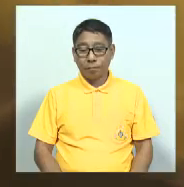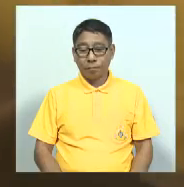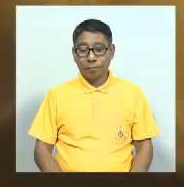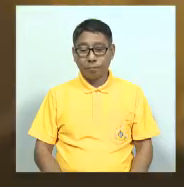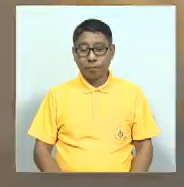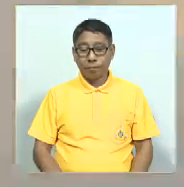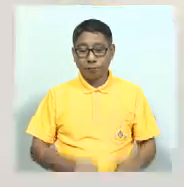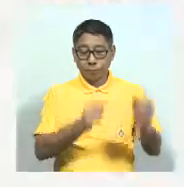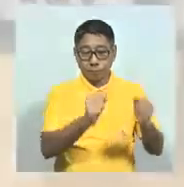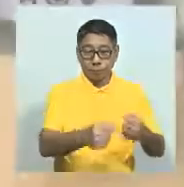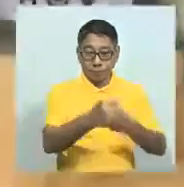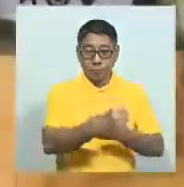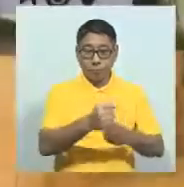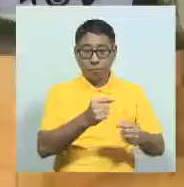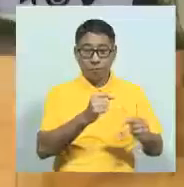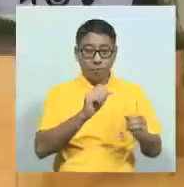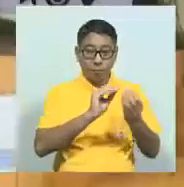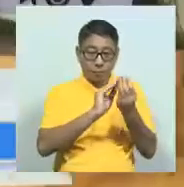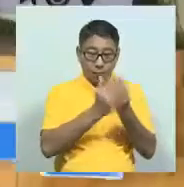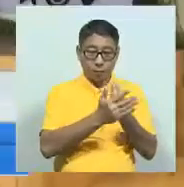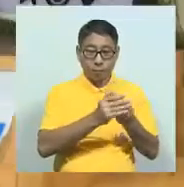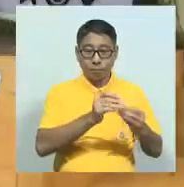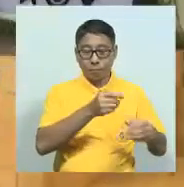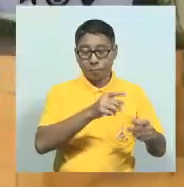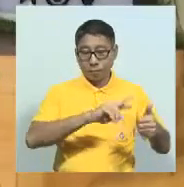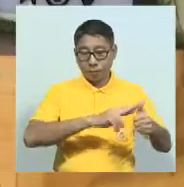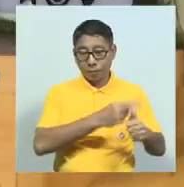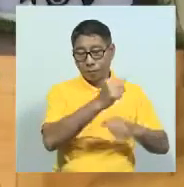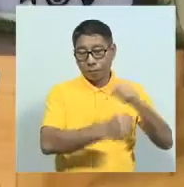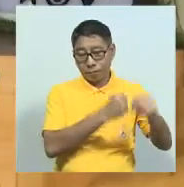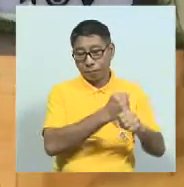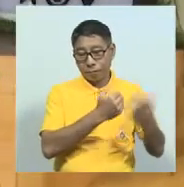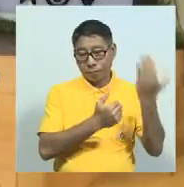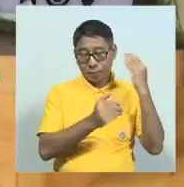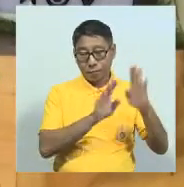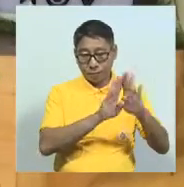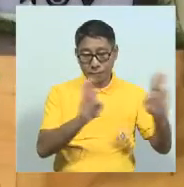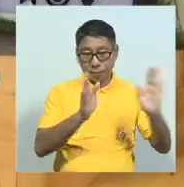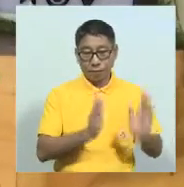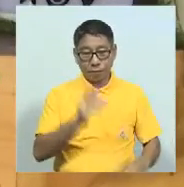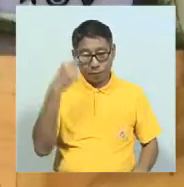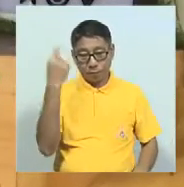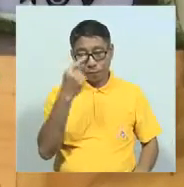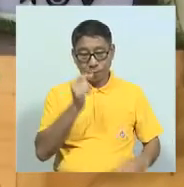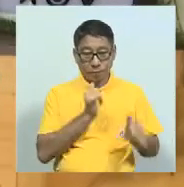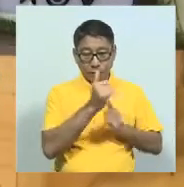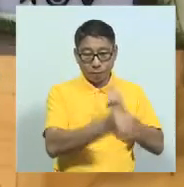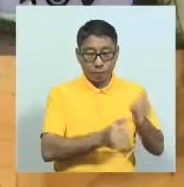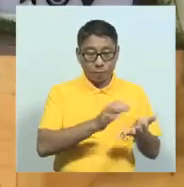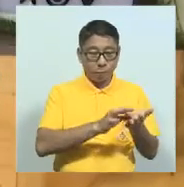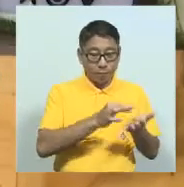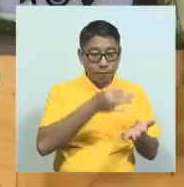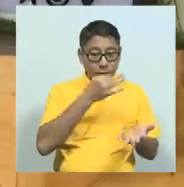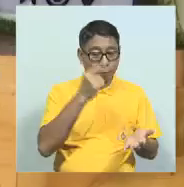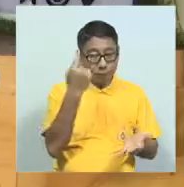จริงๆสวนผลไม้เนี่ยเปิดเป็นคาเฟ่ผลไม้ตั้งแต่ปีที่แล้วนะคะก็คือเป็นสวนเปิดเพื่อให้นักท่องเที่ยวเนี่ยเข้ามาชมชิมเ